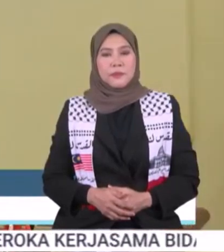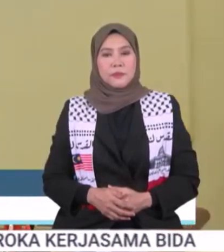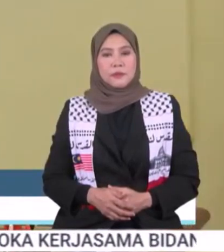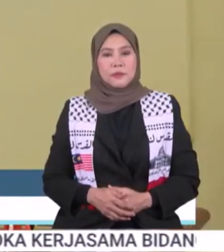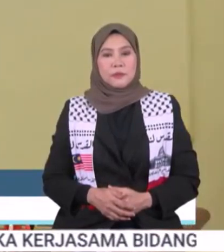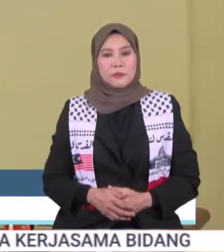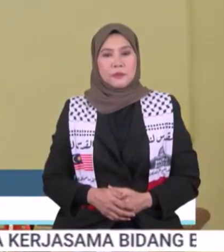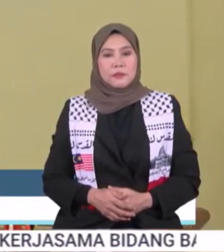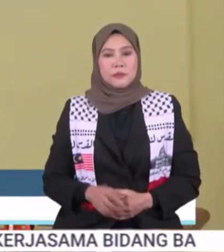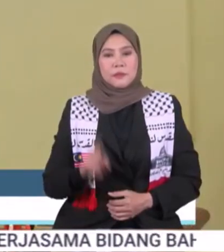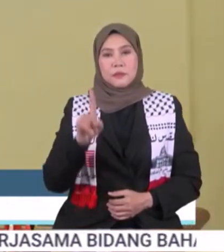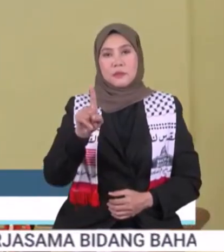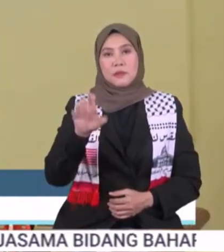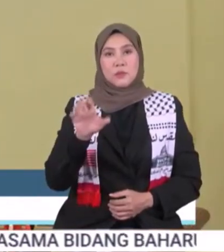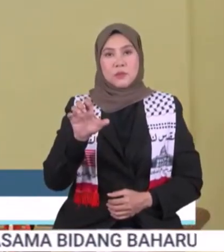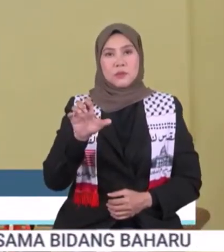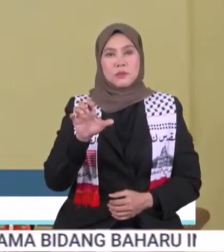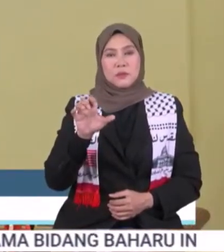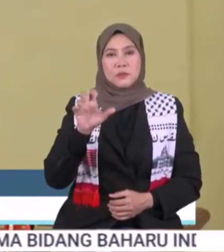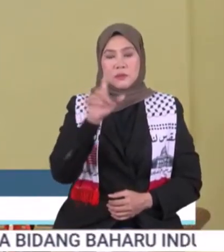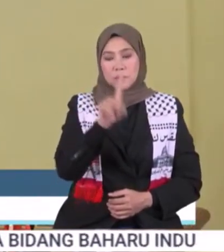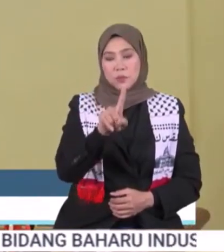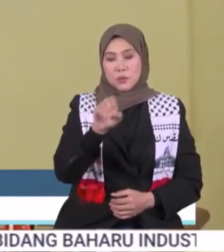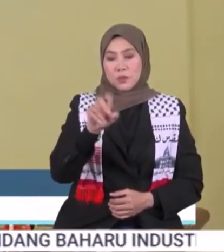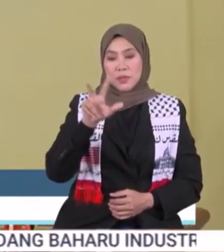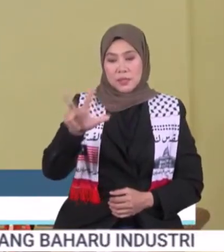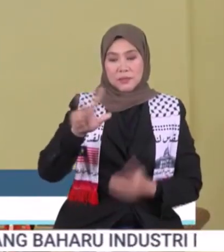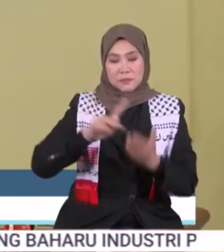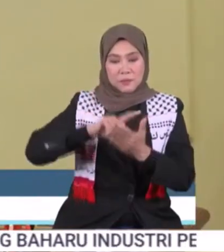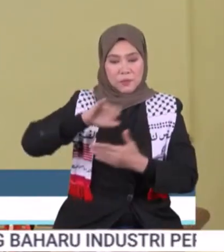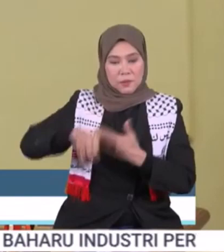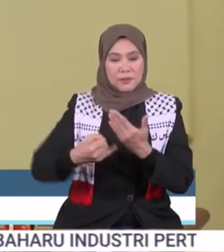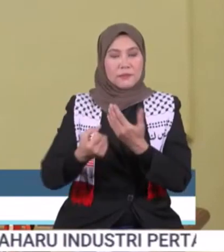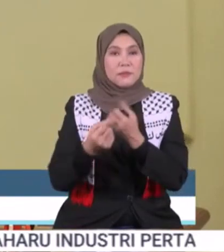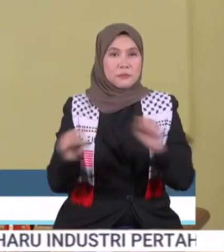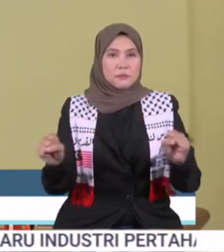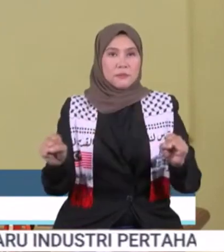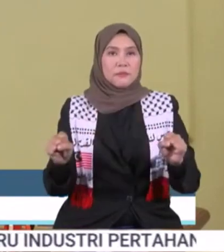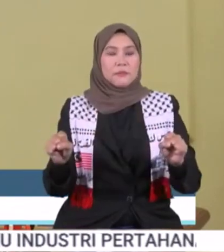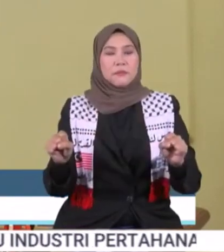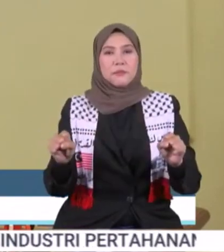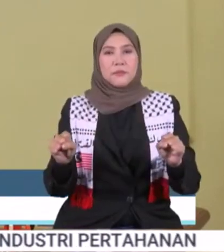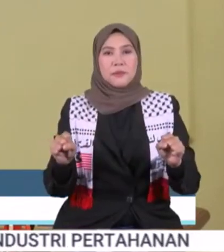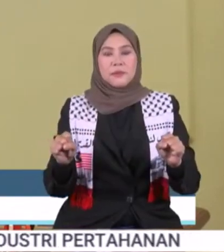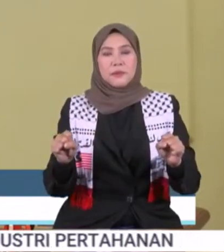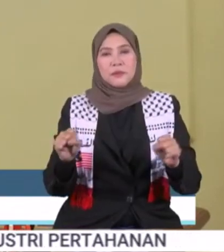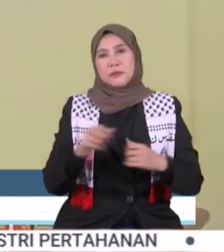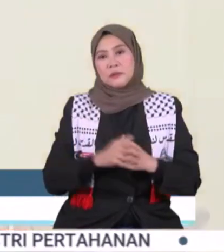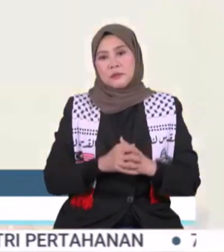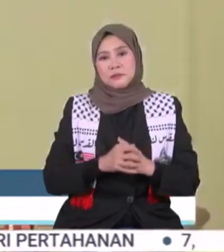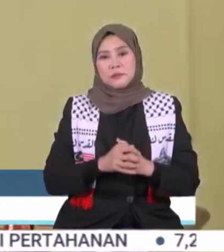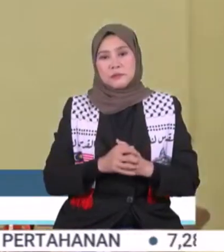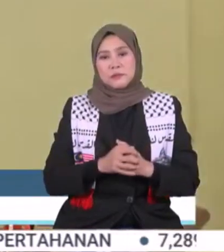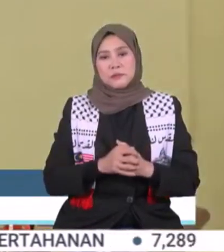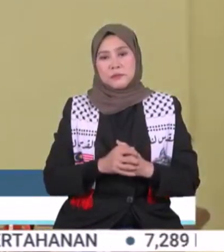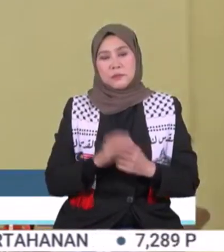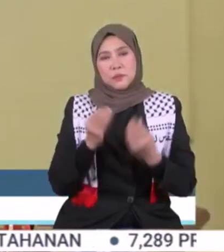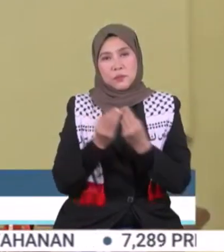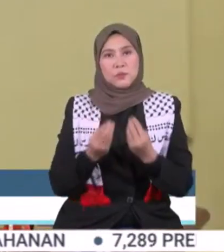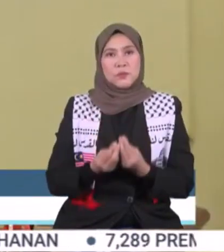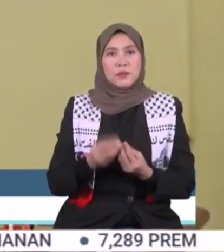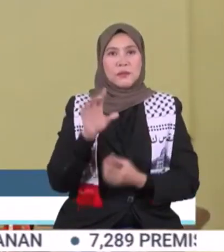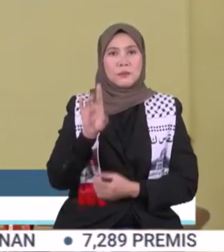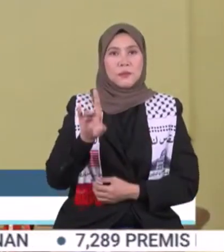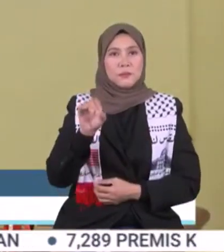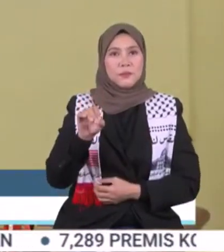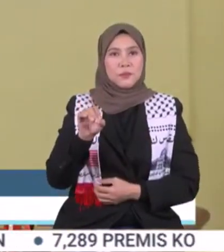Sebanyak 103 projek telah berjaya disiapkan, membabitkan kos sebanyak RM121.2 juta. Sejumlah